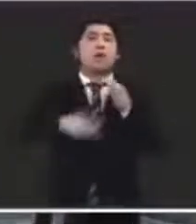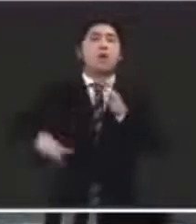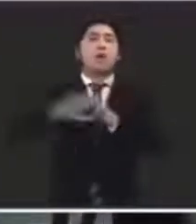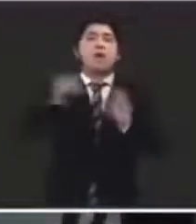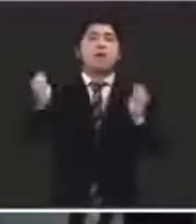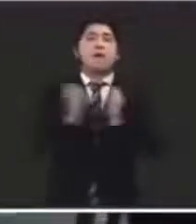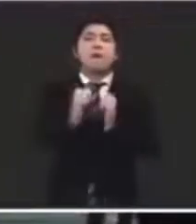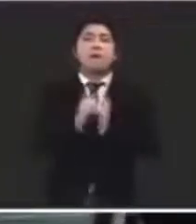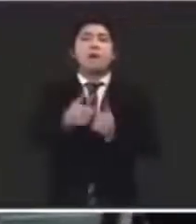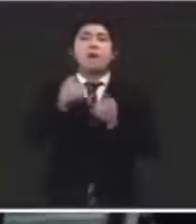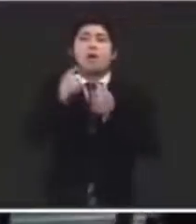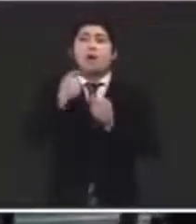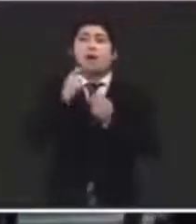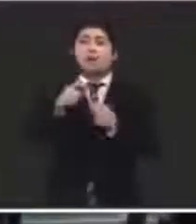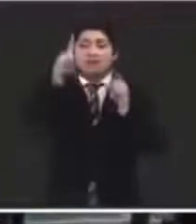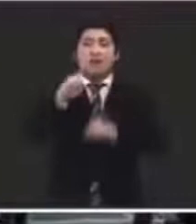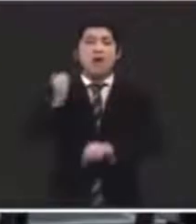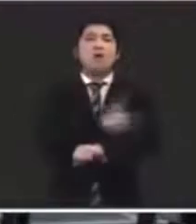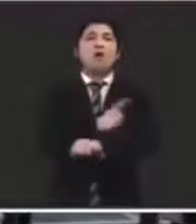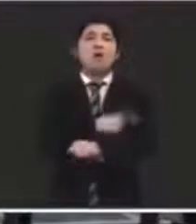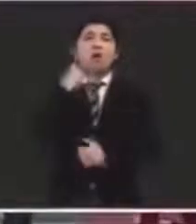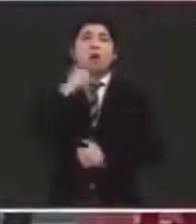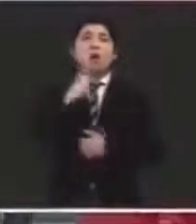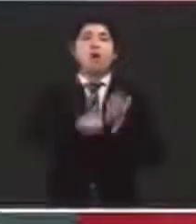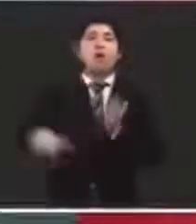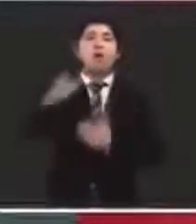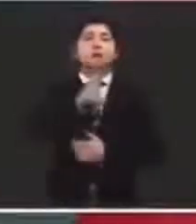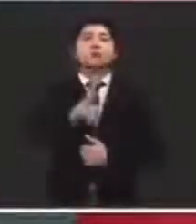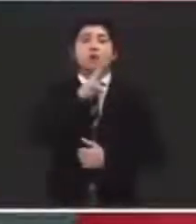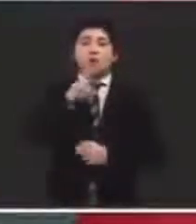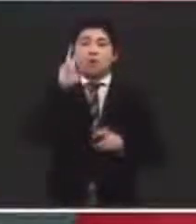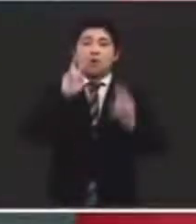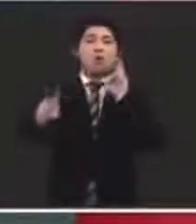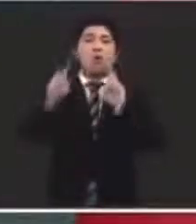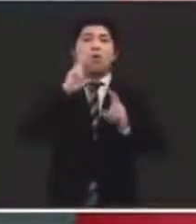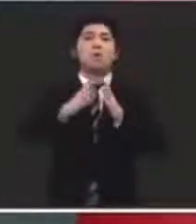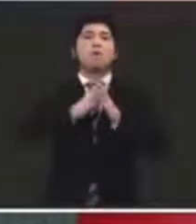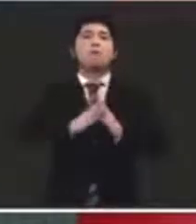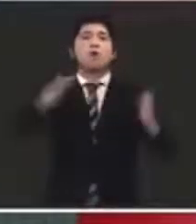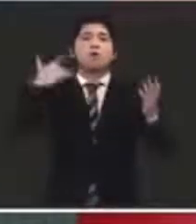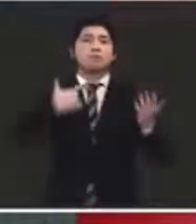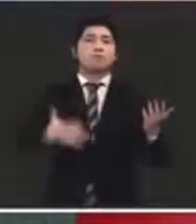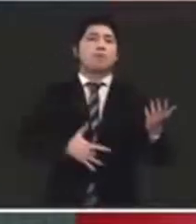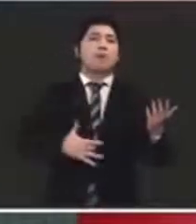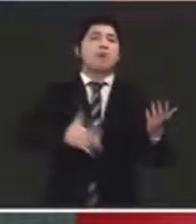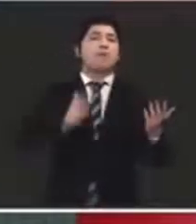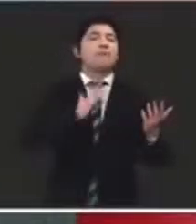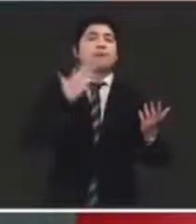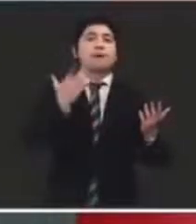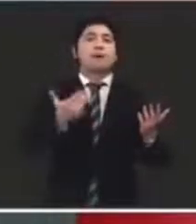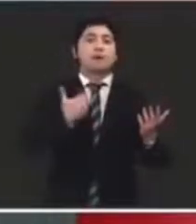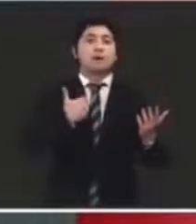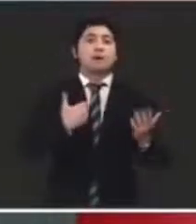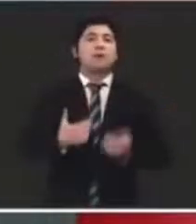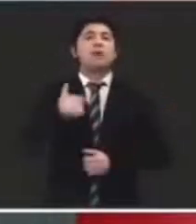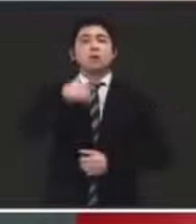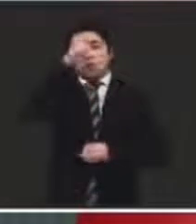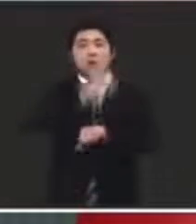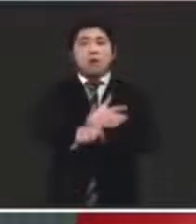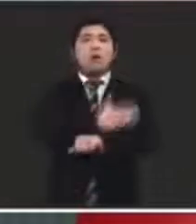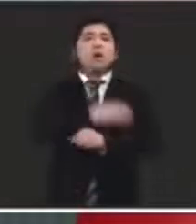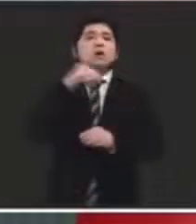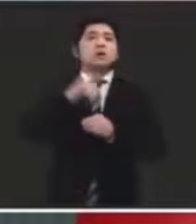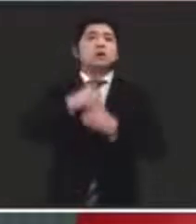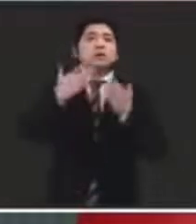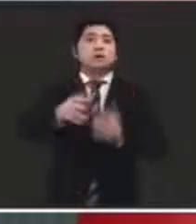eğitime verdiğimiz önceliğin neticelerini görmekten büyük bir memnuniyet duyuyorum ülkemizin